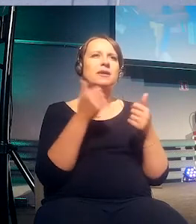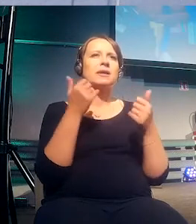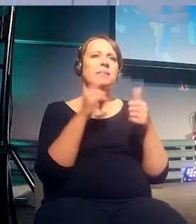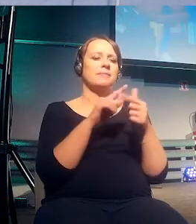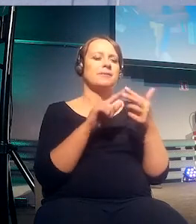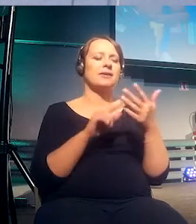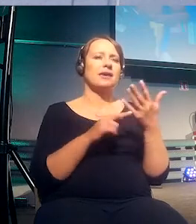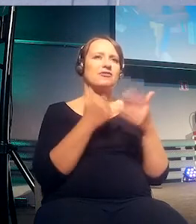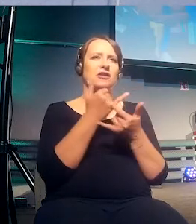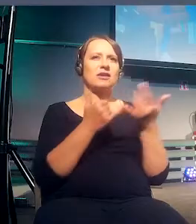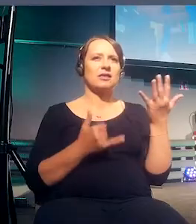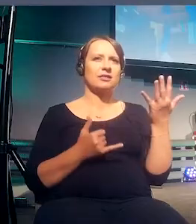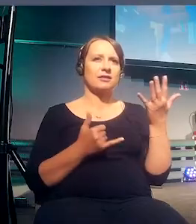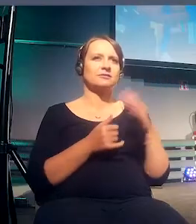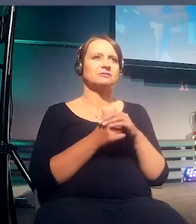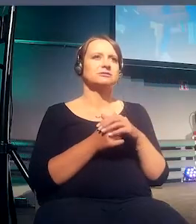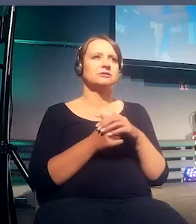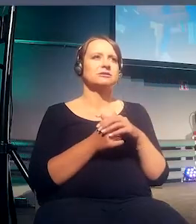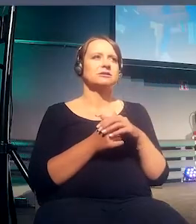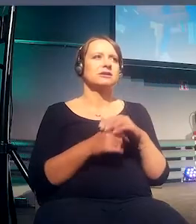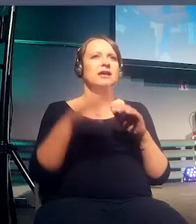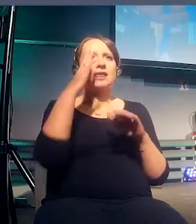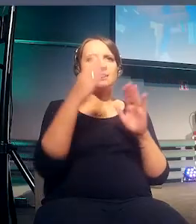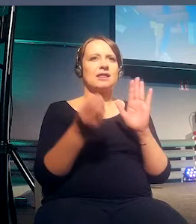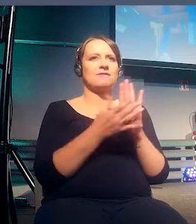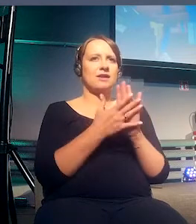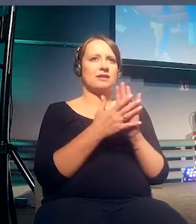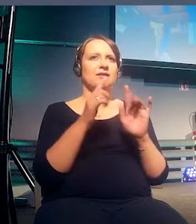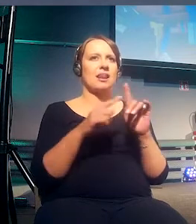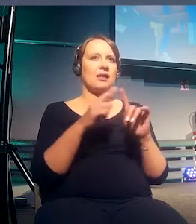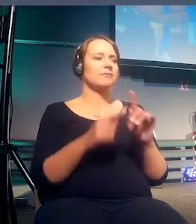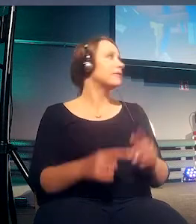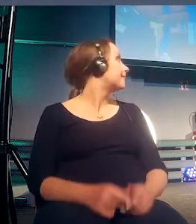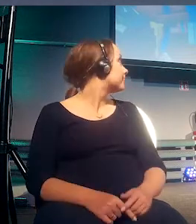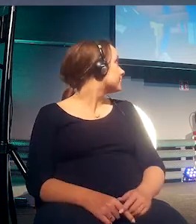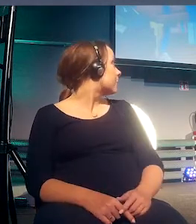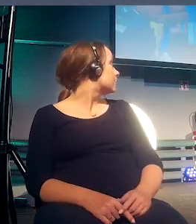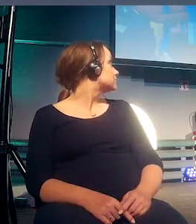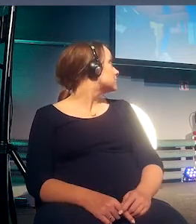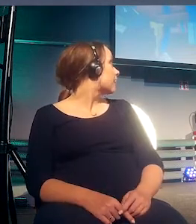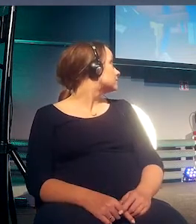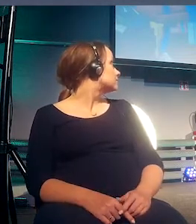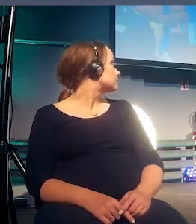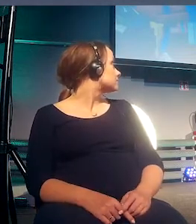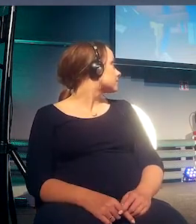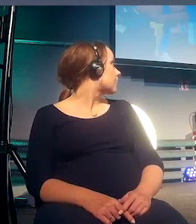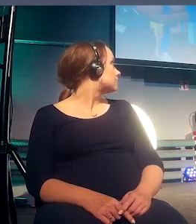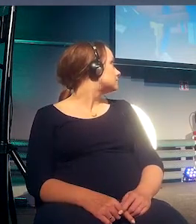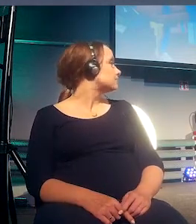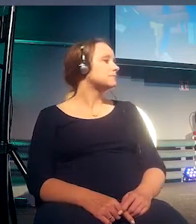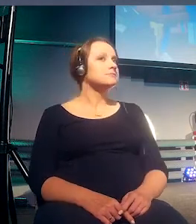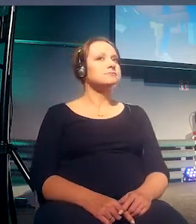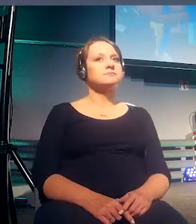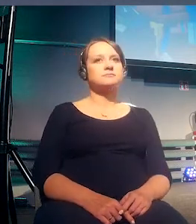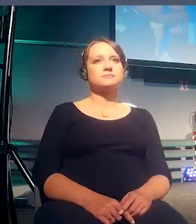różnych zupełnie innych elementów interfejsu. Na przykład tab bar u góry, albo tab bar na dole,